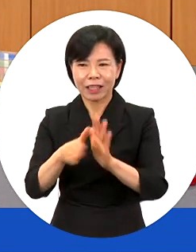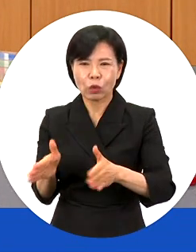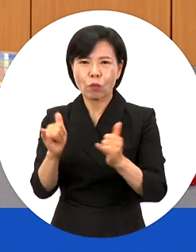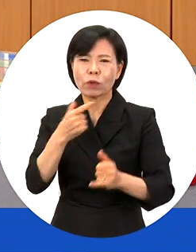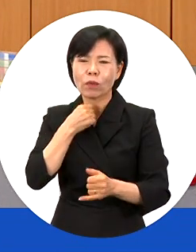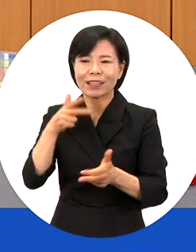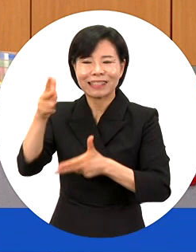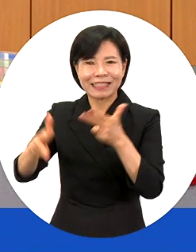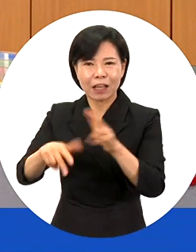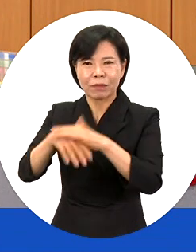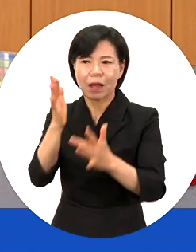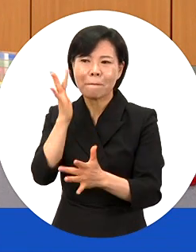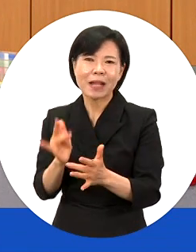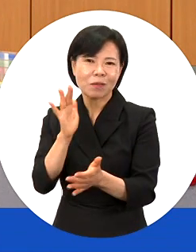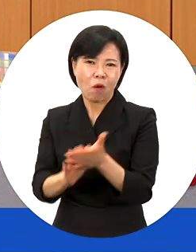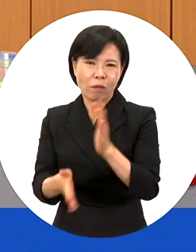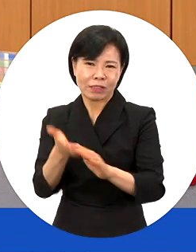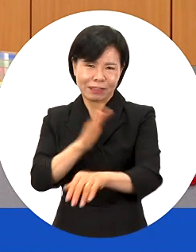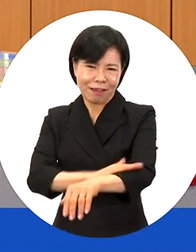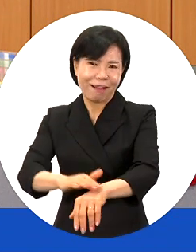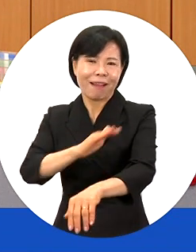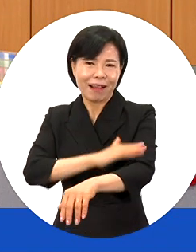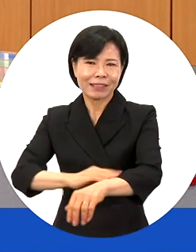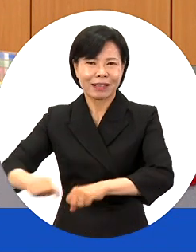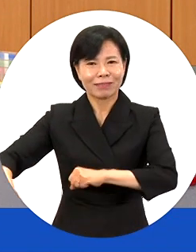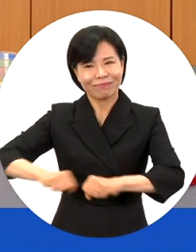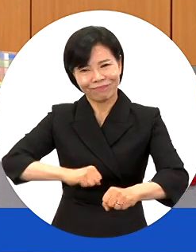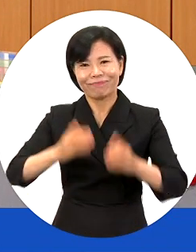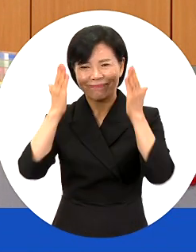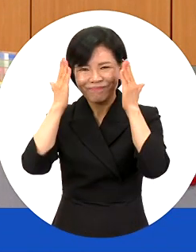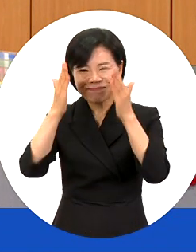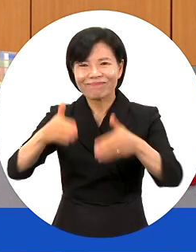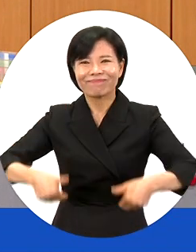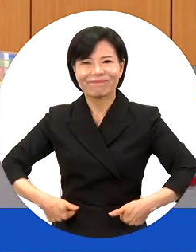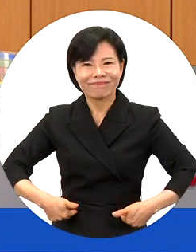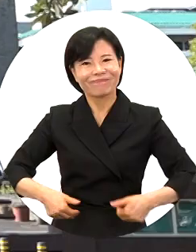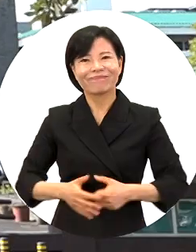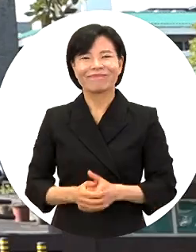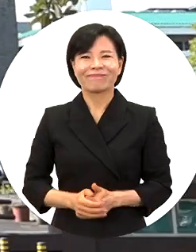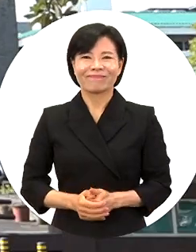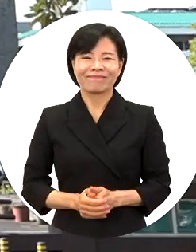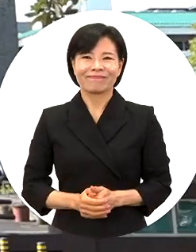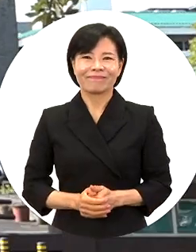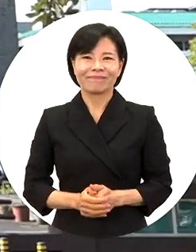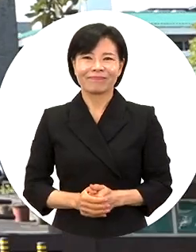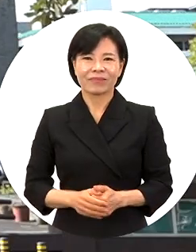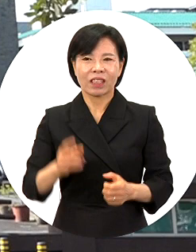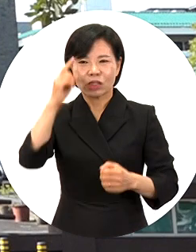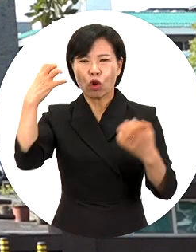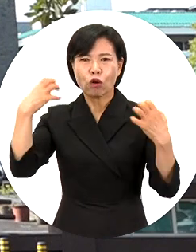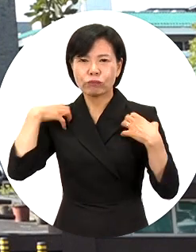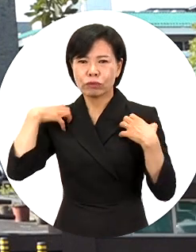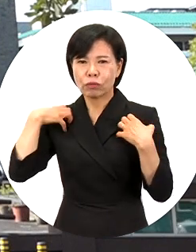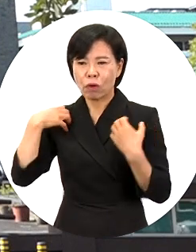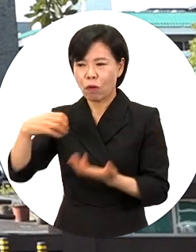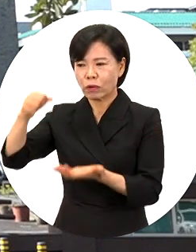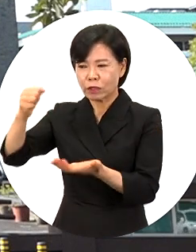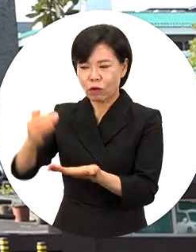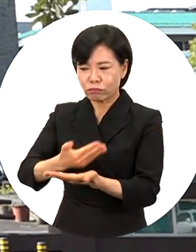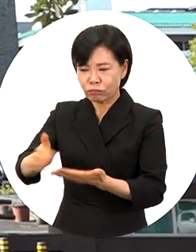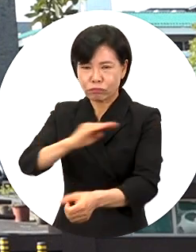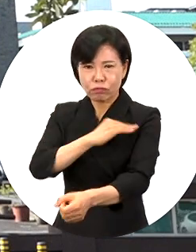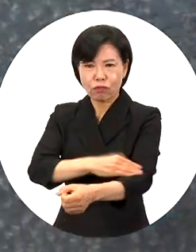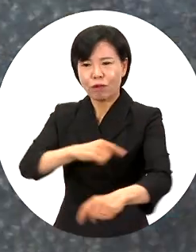도민들의 요구를 담은 사업들이 하나라도 더 반영될 수 있도록 행정력을 집중하겠습니다. 최근 정부의 재정